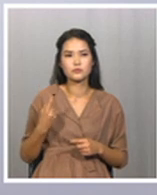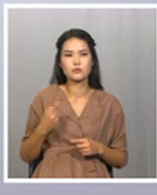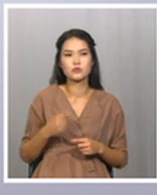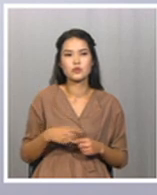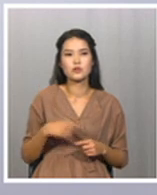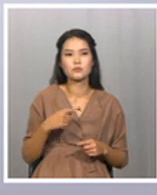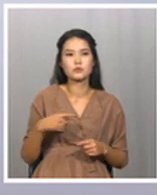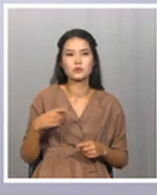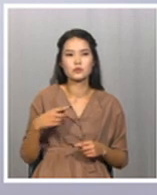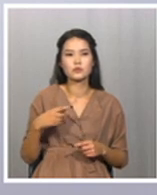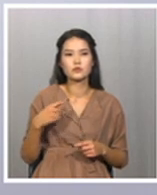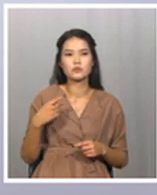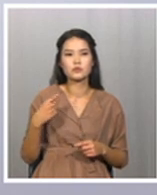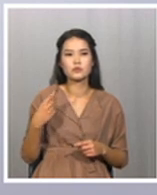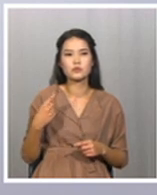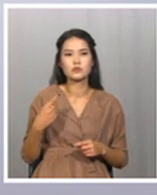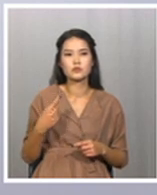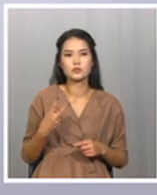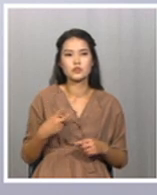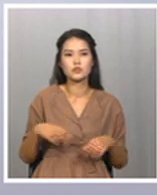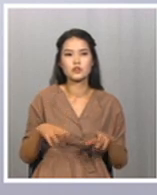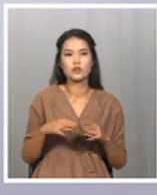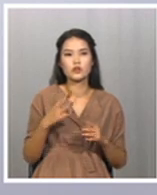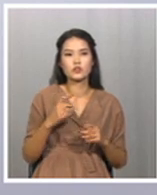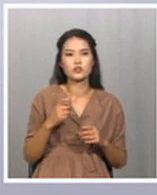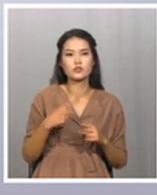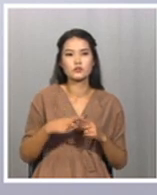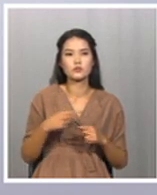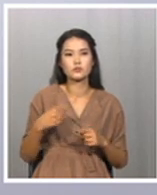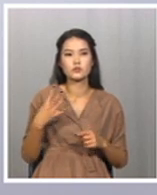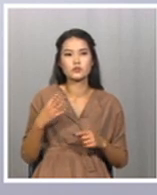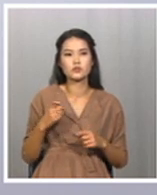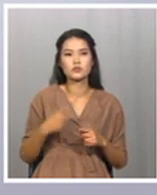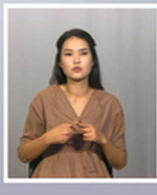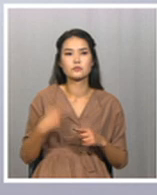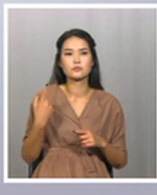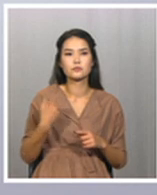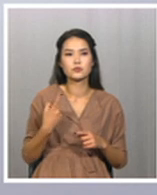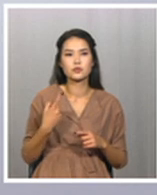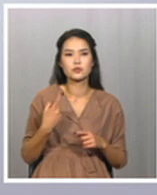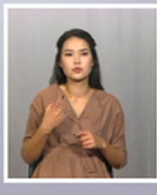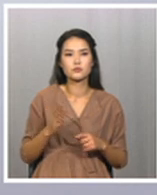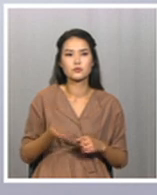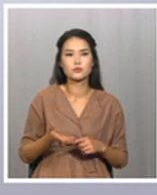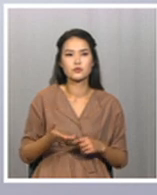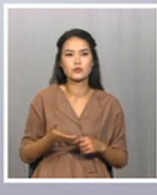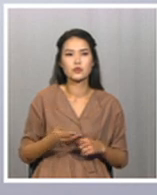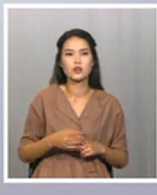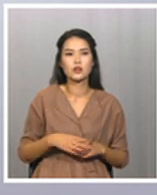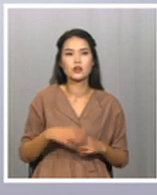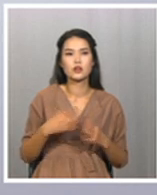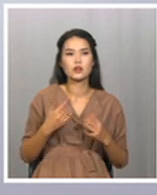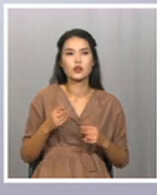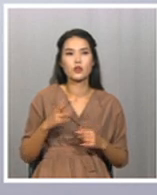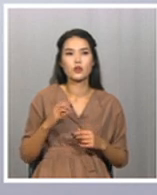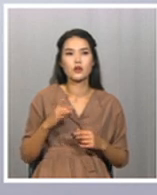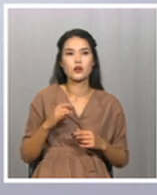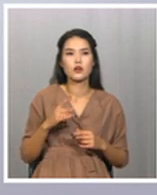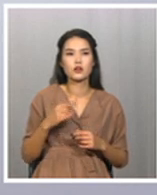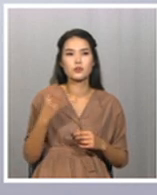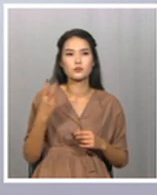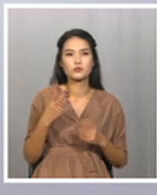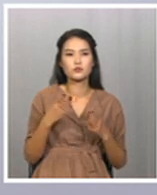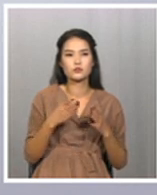туындысы 0. Демек, 3x квадрат минус 4x қосылған 1. Енді алгоритмнің үшінші қадамы